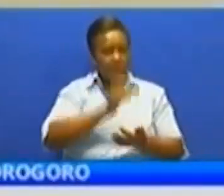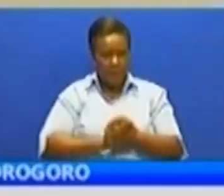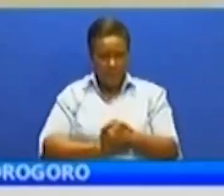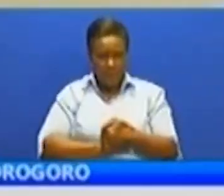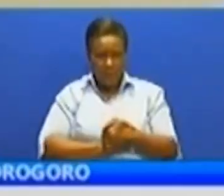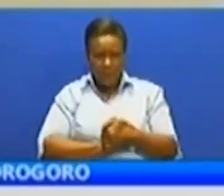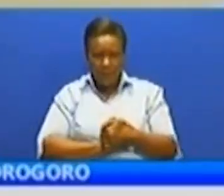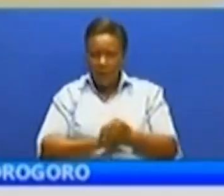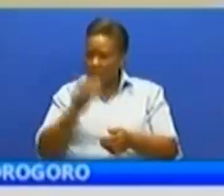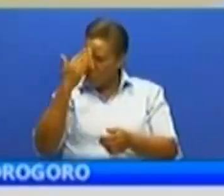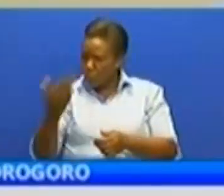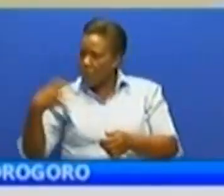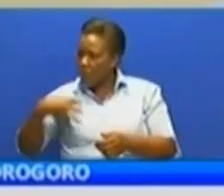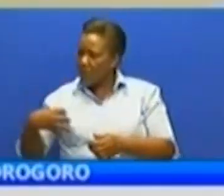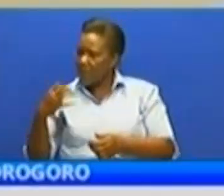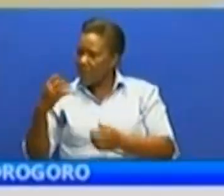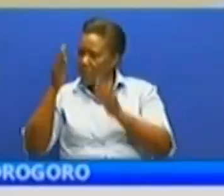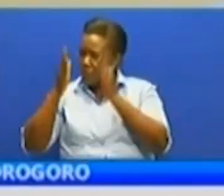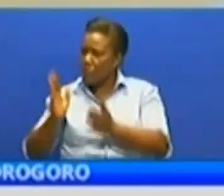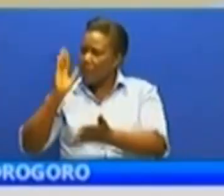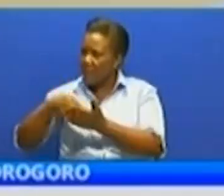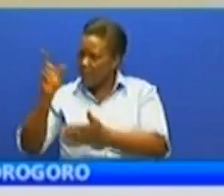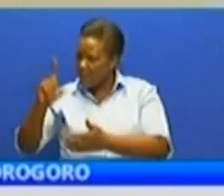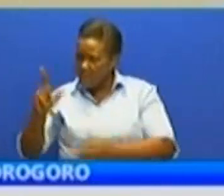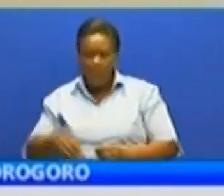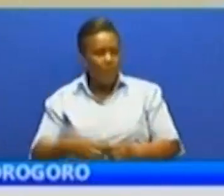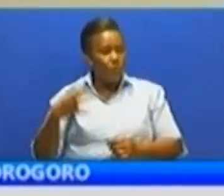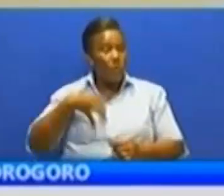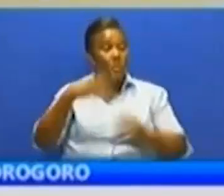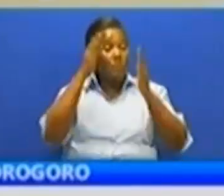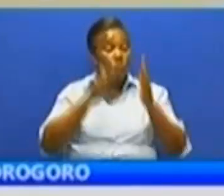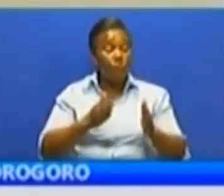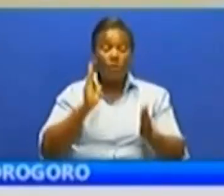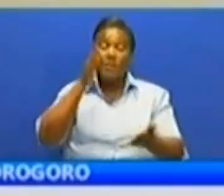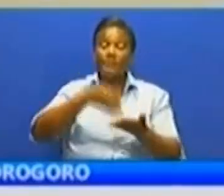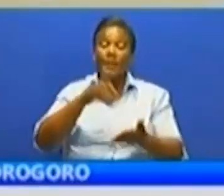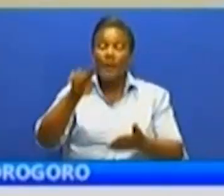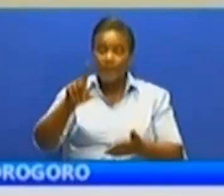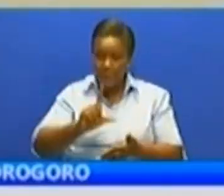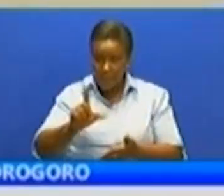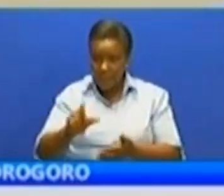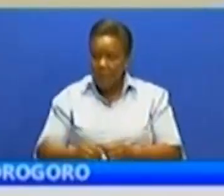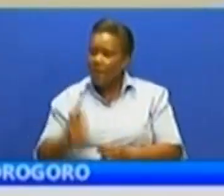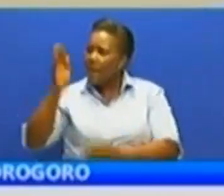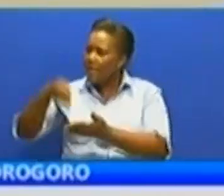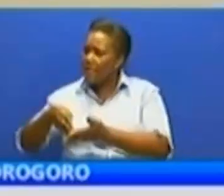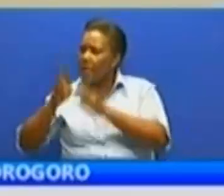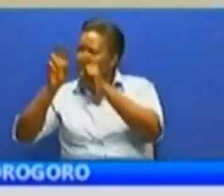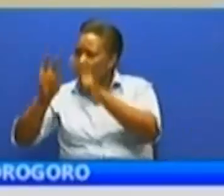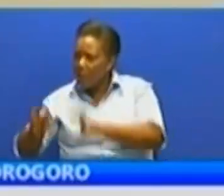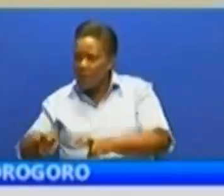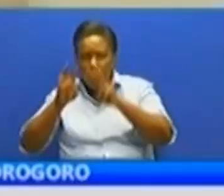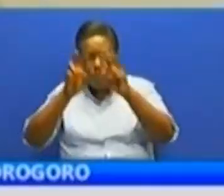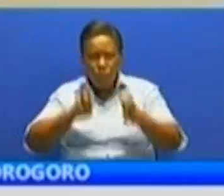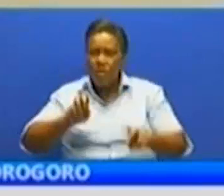waziri mkuu atakuja lini, mheshimiwa rais atakuja lini. Na atapokuja atakagua nini? tutapata adhabu gani